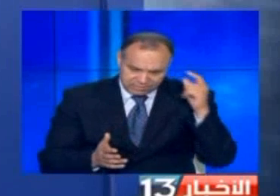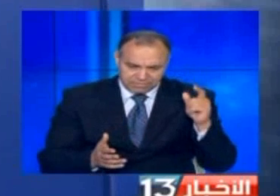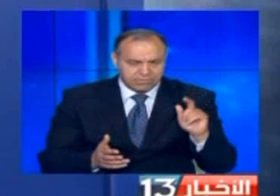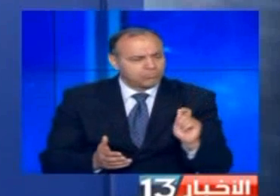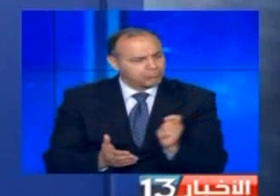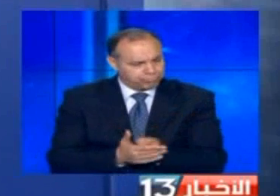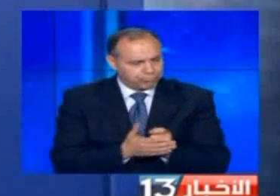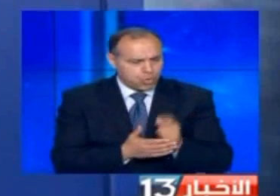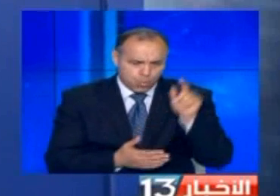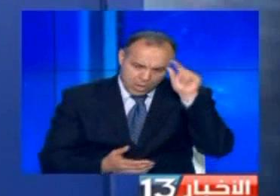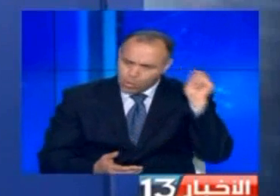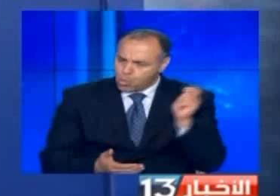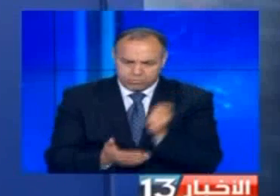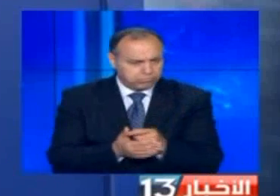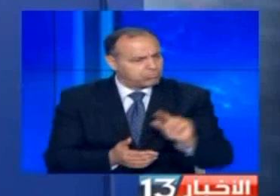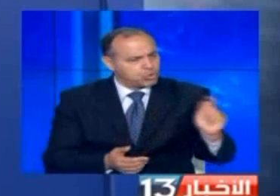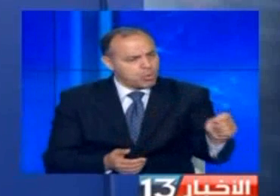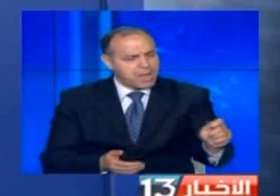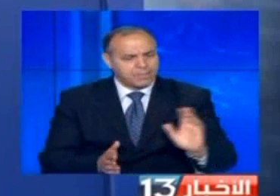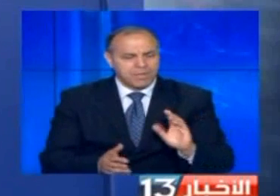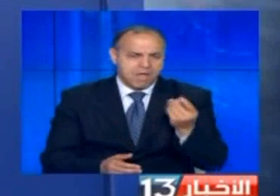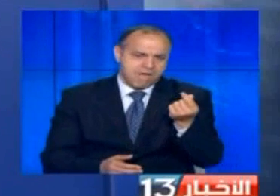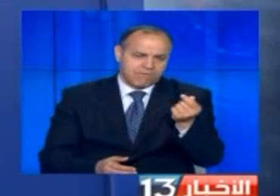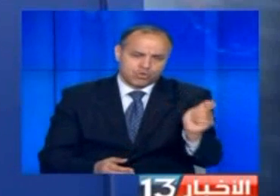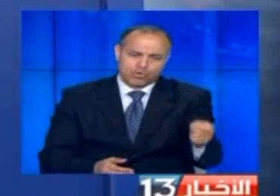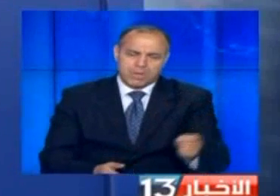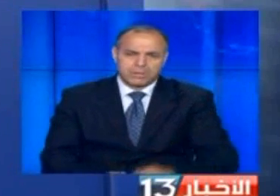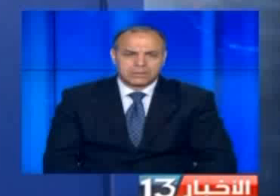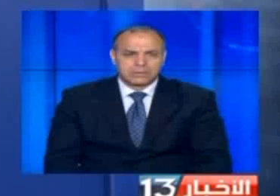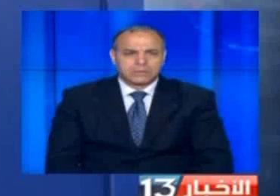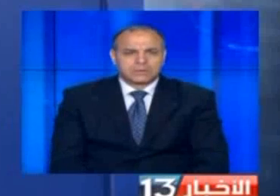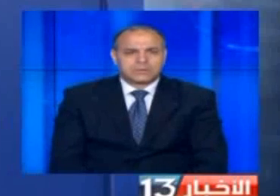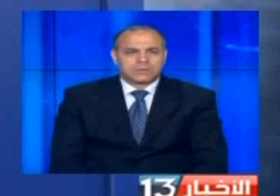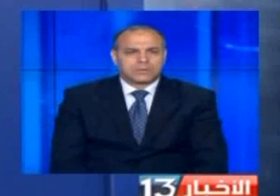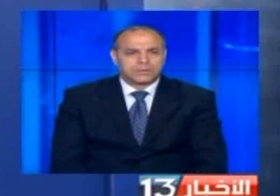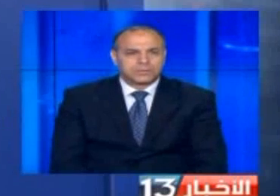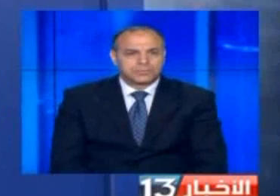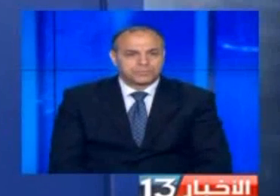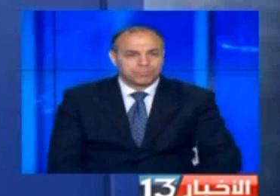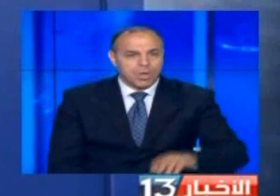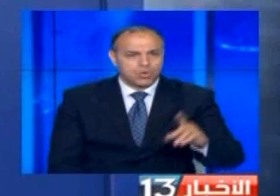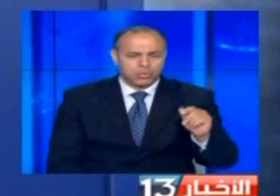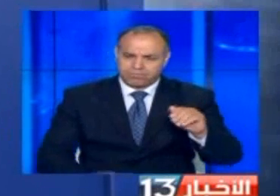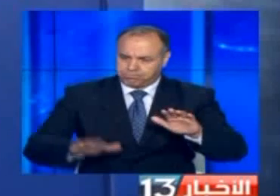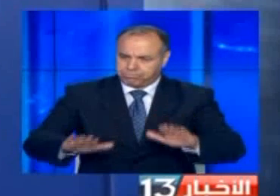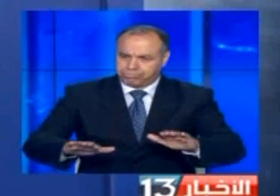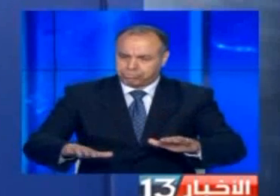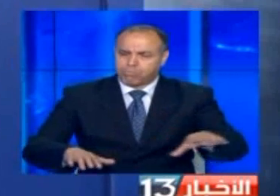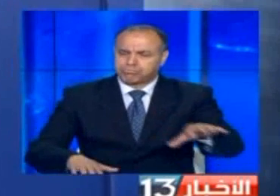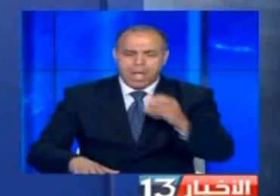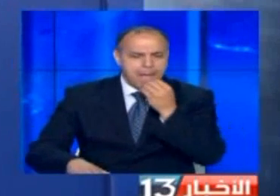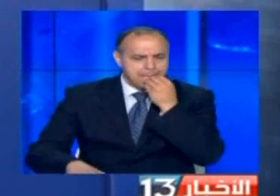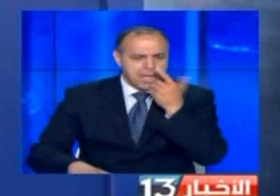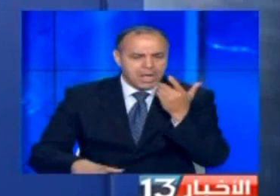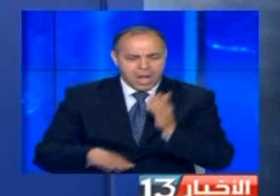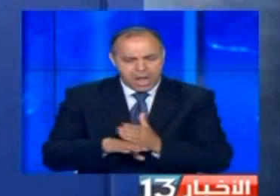متناول التوانسه وباس اسوام معقول الم تكون اسوام مستقره في عدد من المواد خاصه